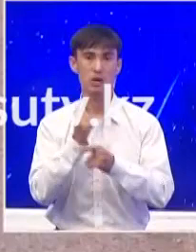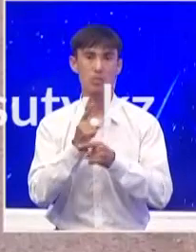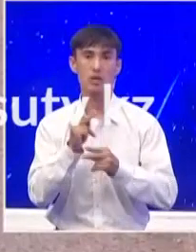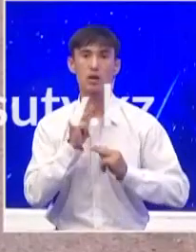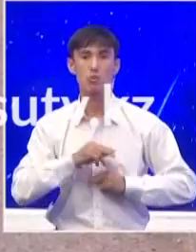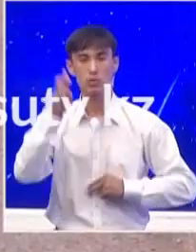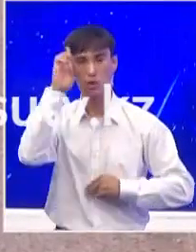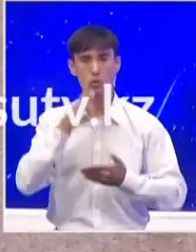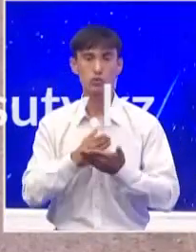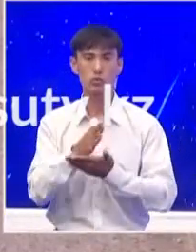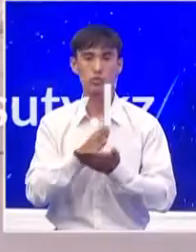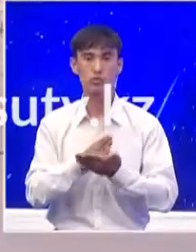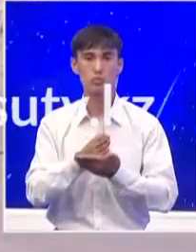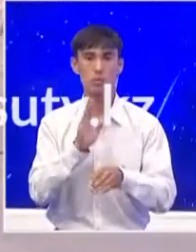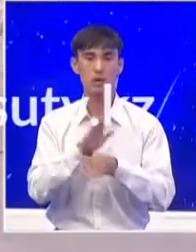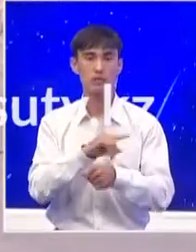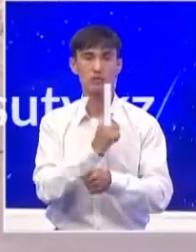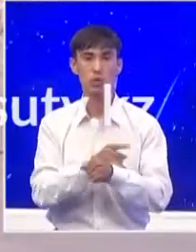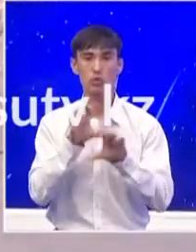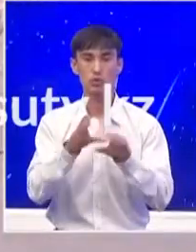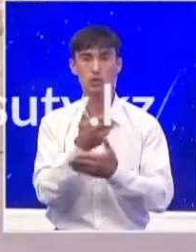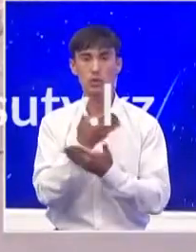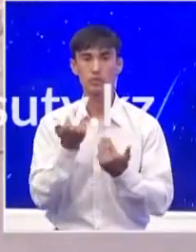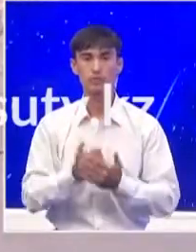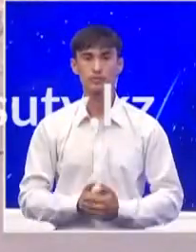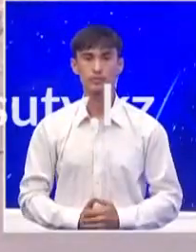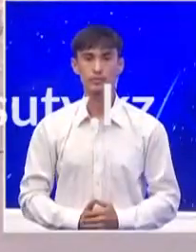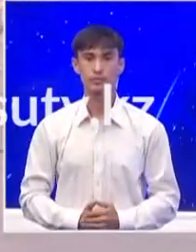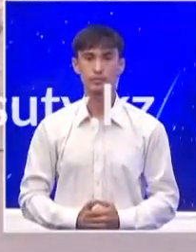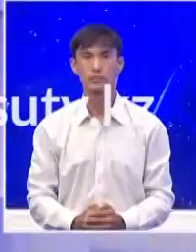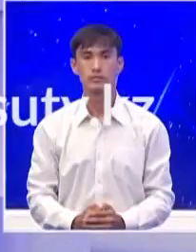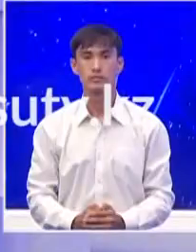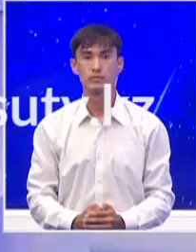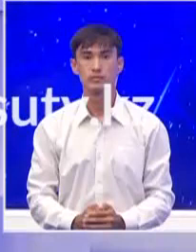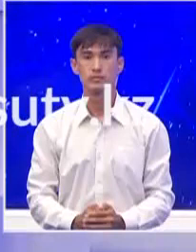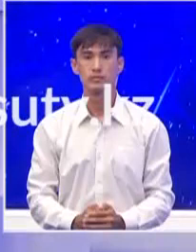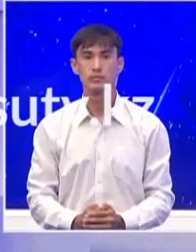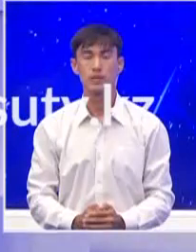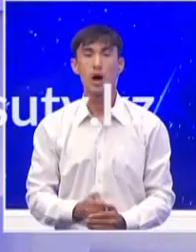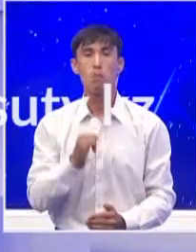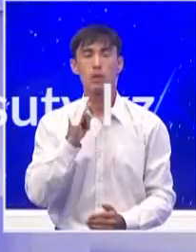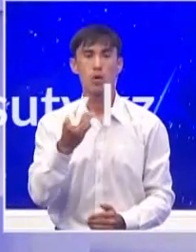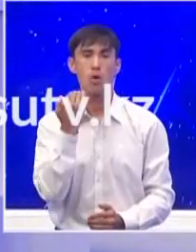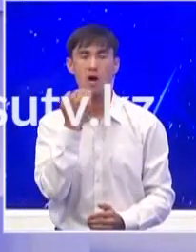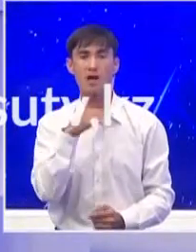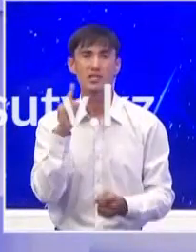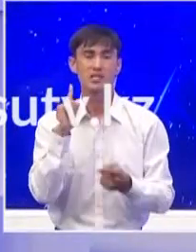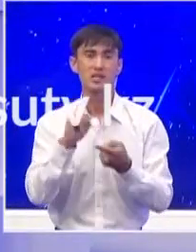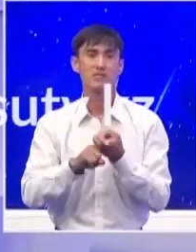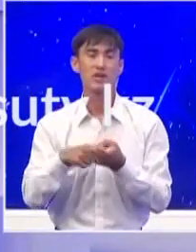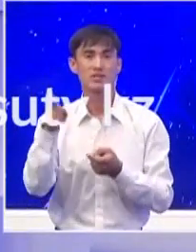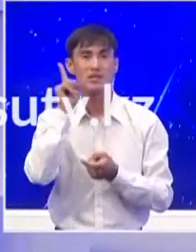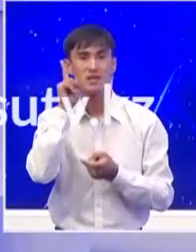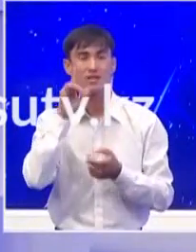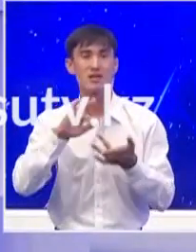на госслужбе а приговор еще не вступил в законную силу на плохое качество связи и интернета